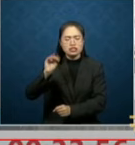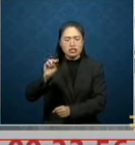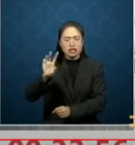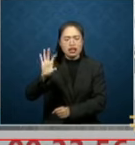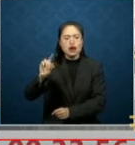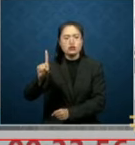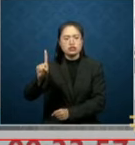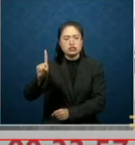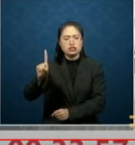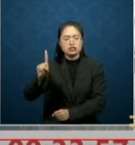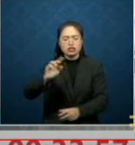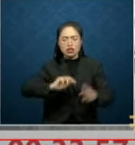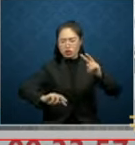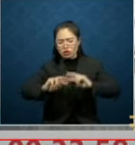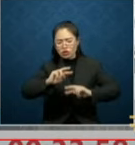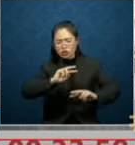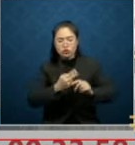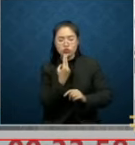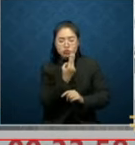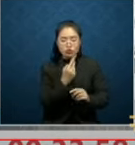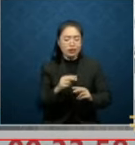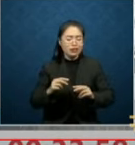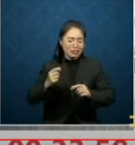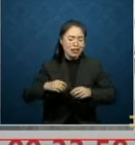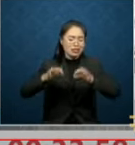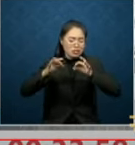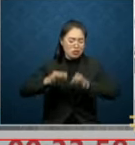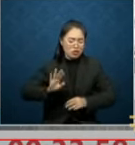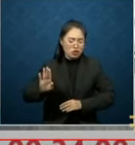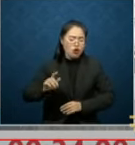2491และยังจะต้องดูคำวินิจฉัยศาลรัฐธรรมนูญที่